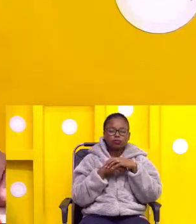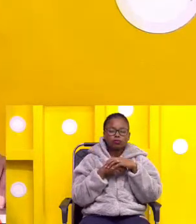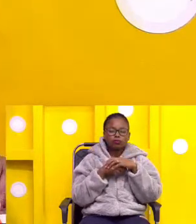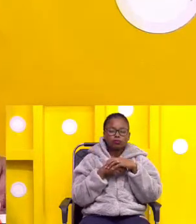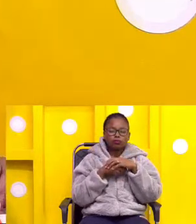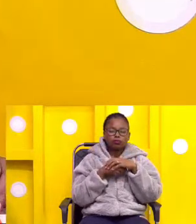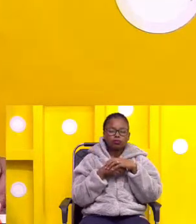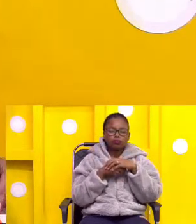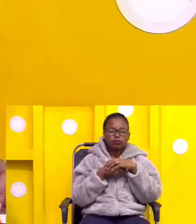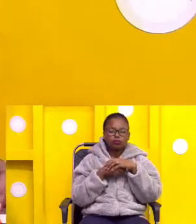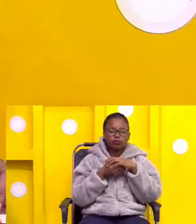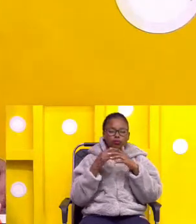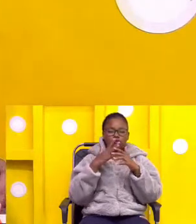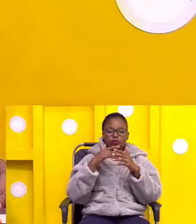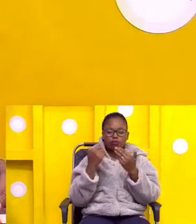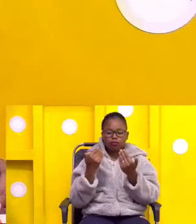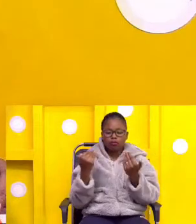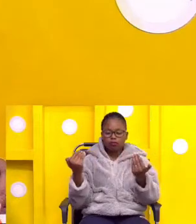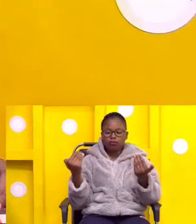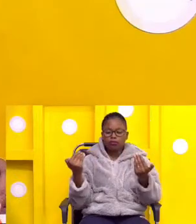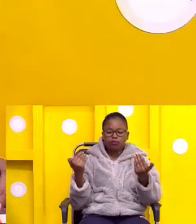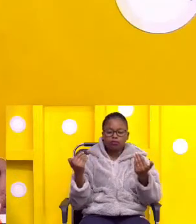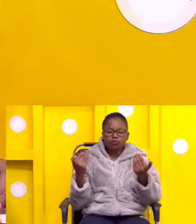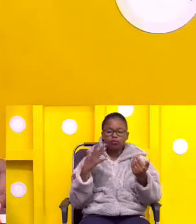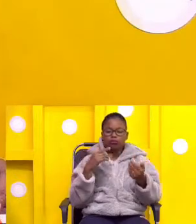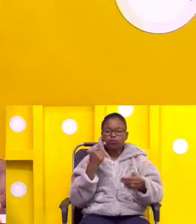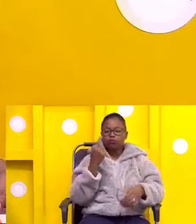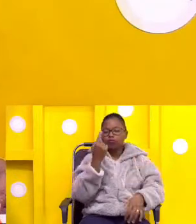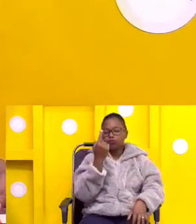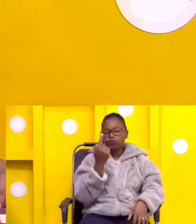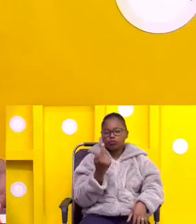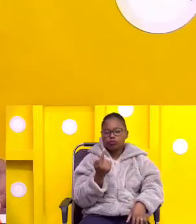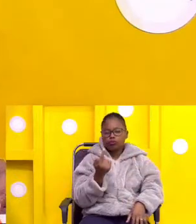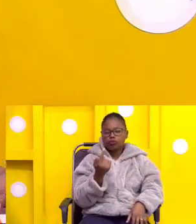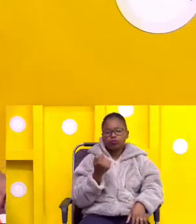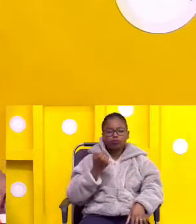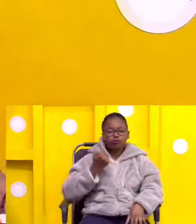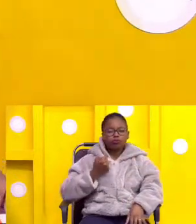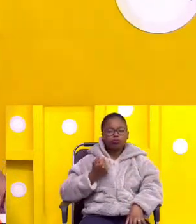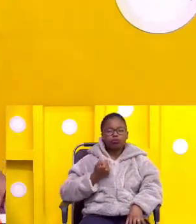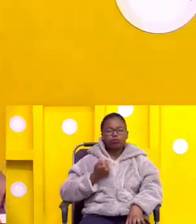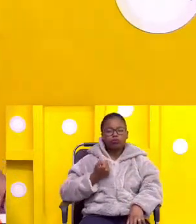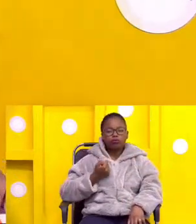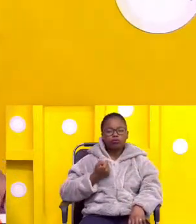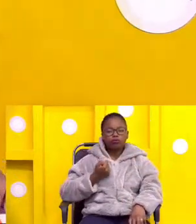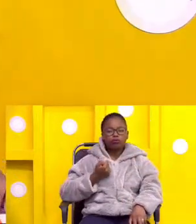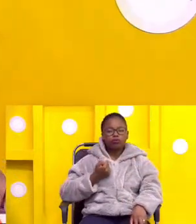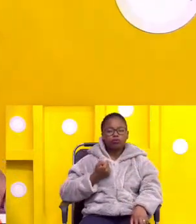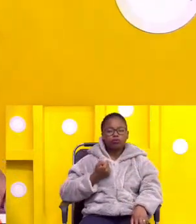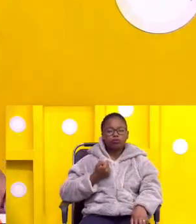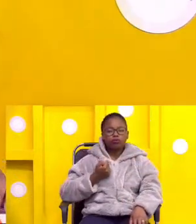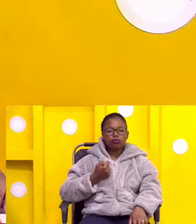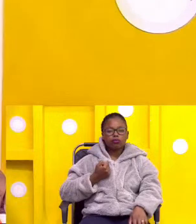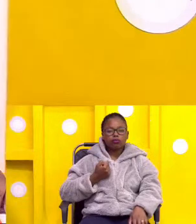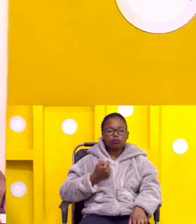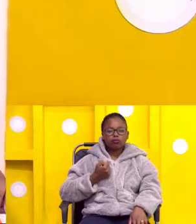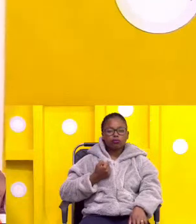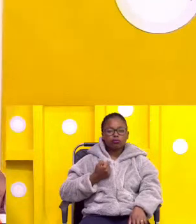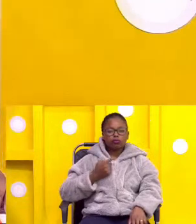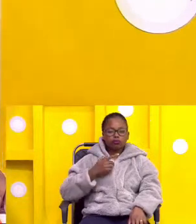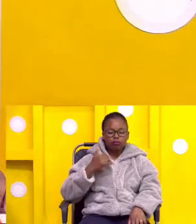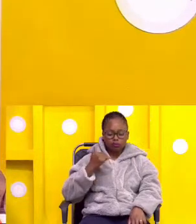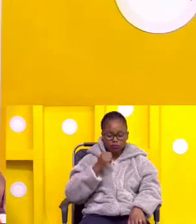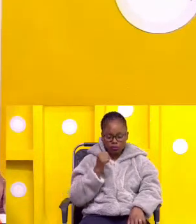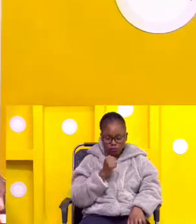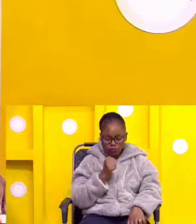ariga guhi te ciana na dina kana kamwe tuga kairitu na hindo kana kale kale to kana kamwe tuga kairitu muthi ni susu